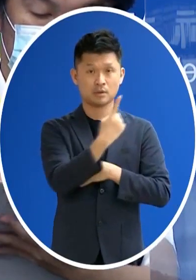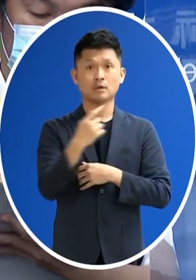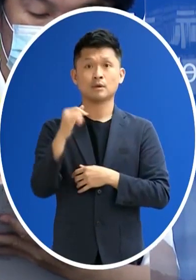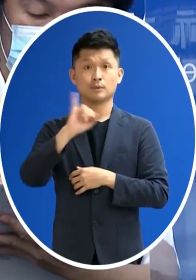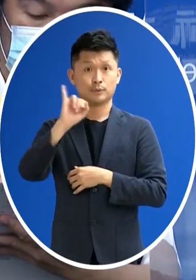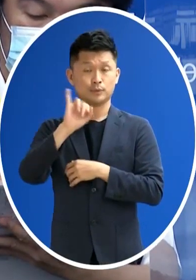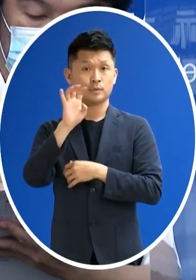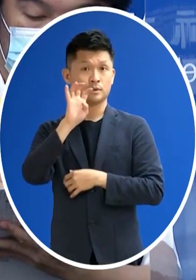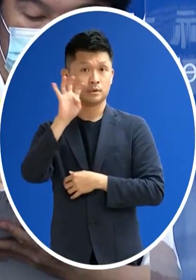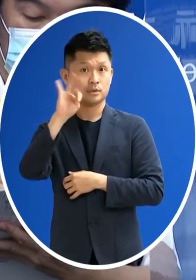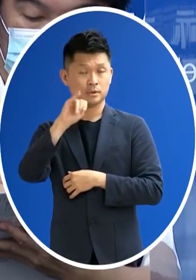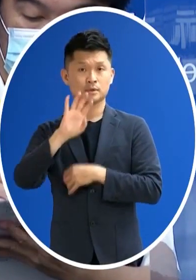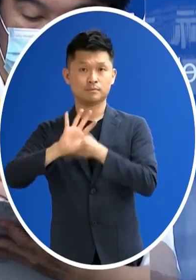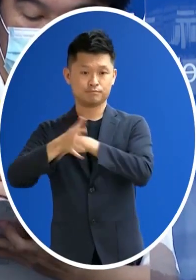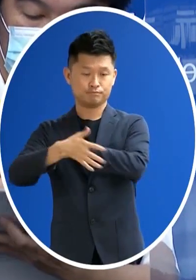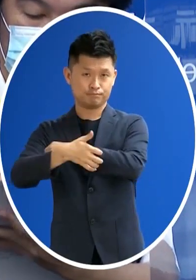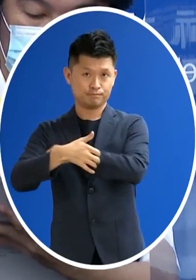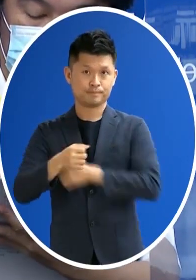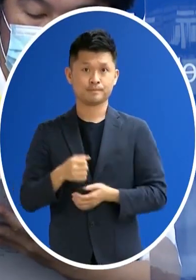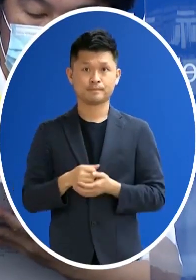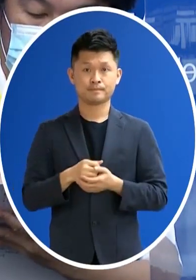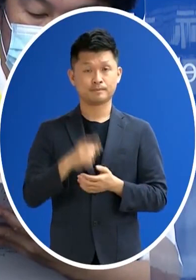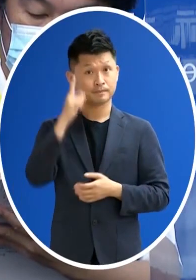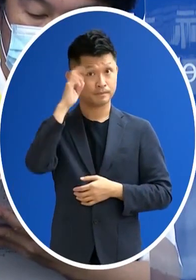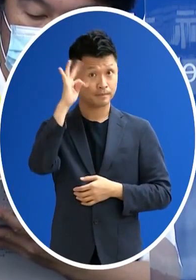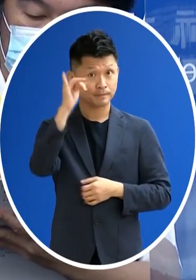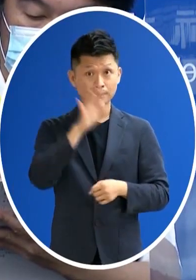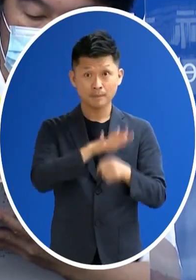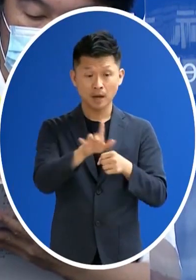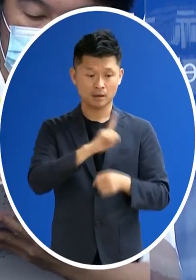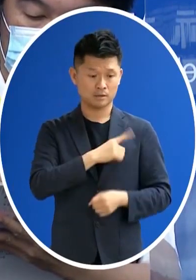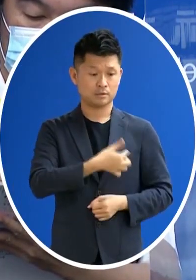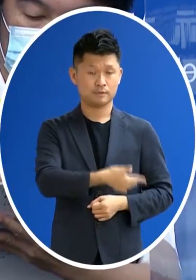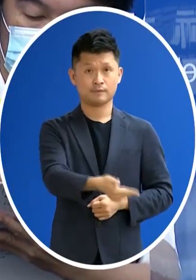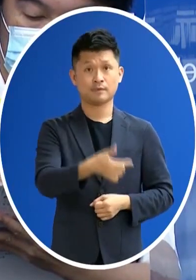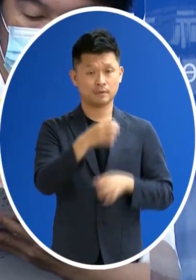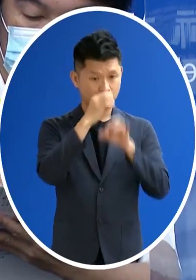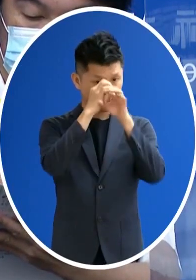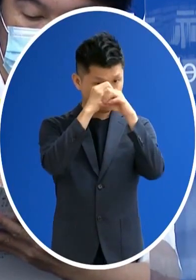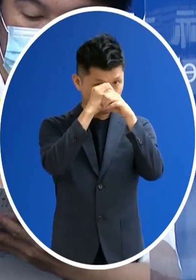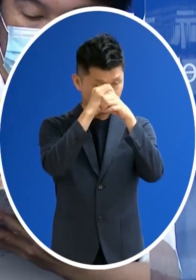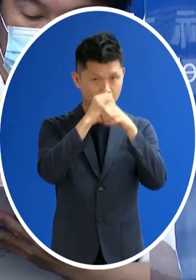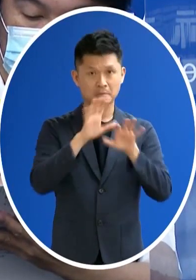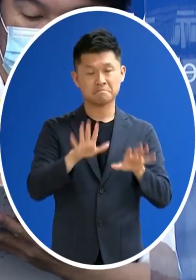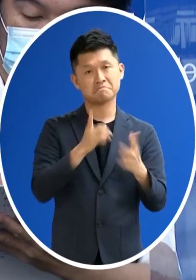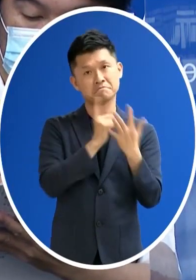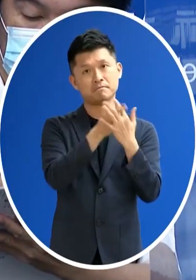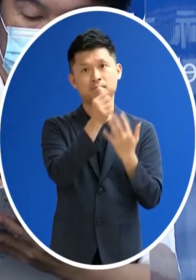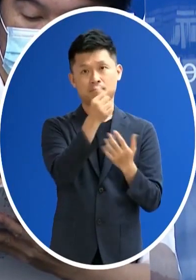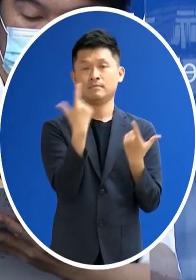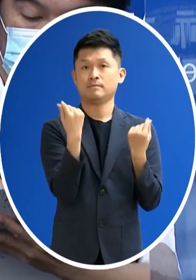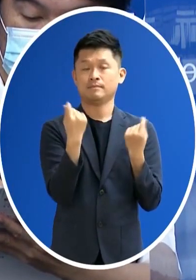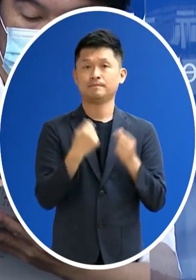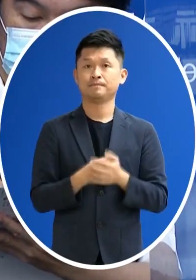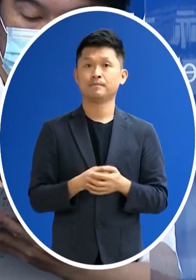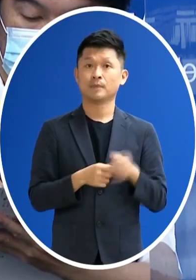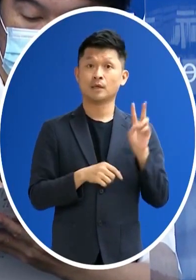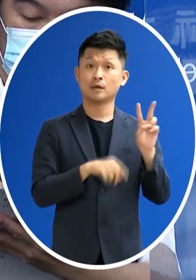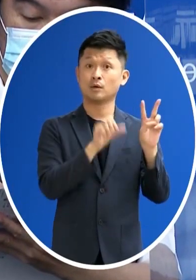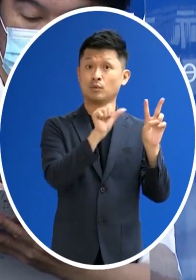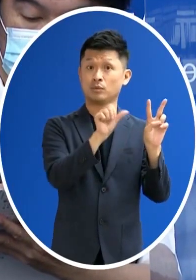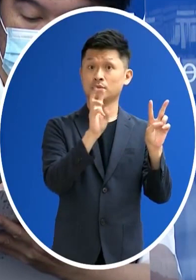工，皆在检疫期满后自行自费采检，那于近日确诊。那按